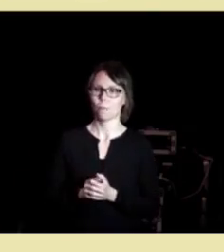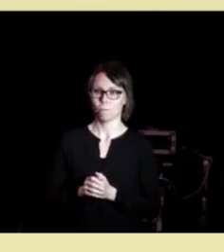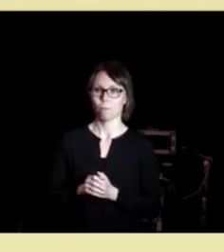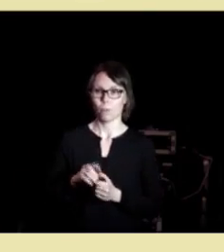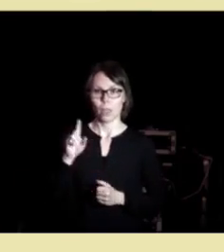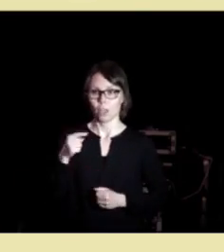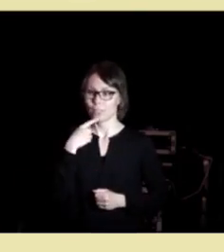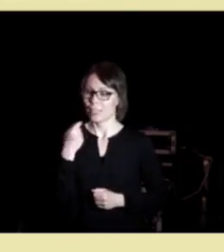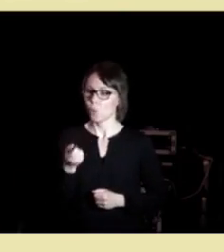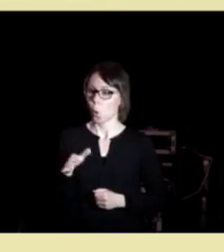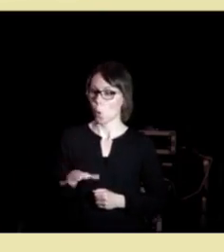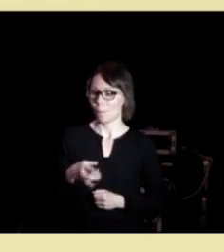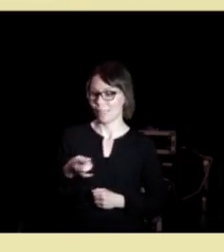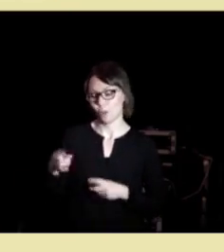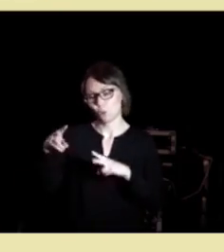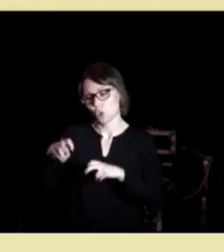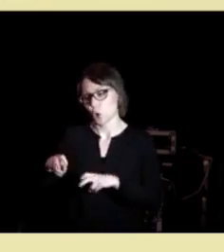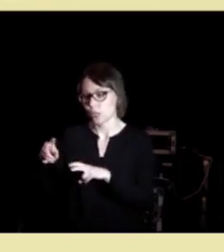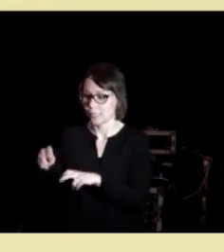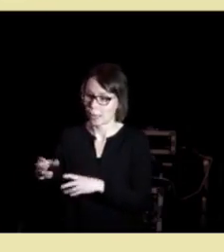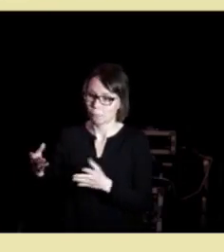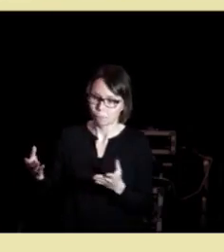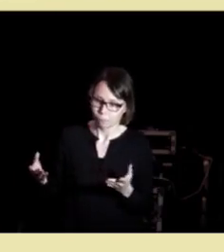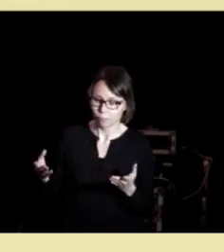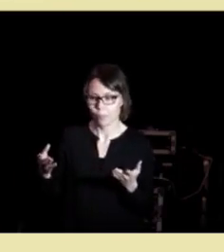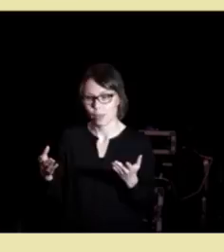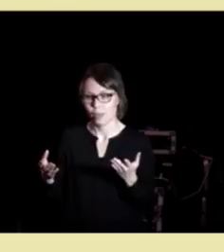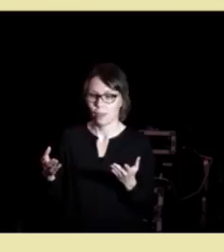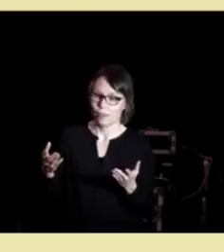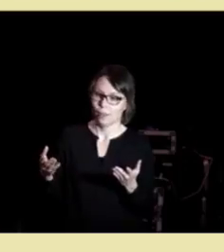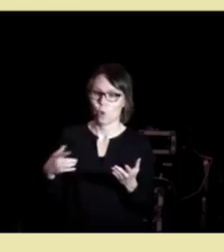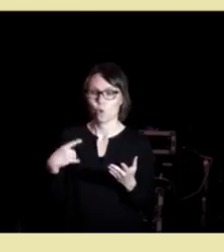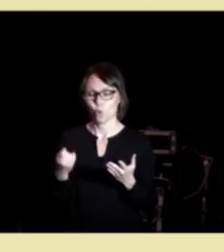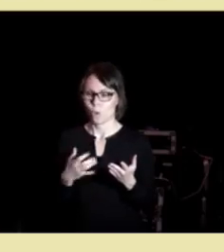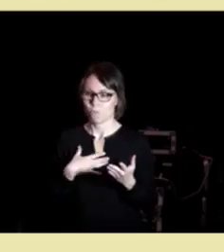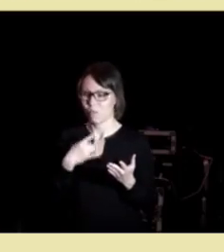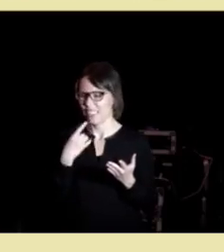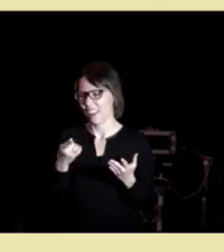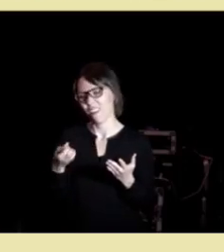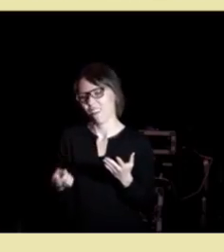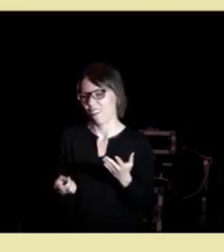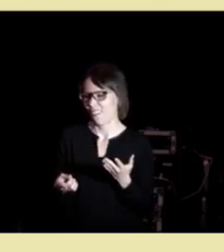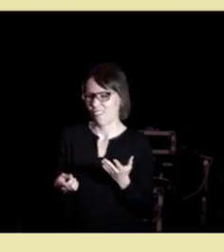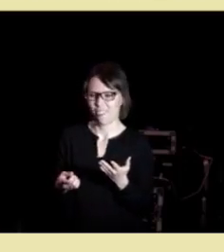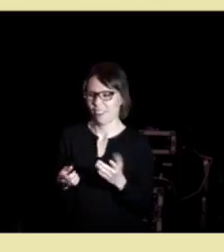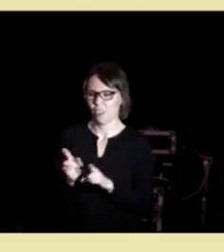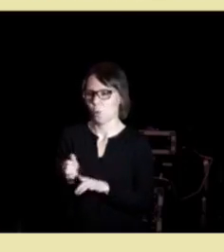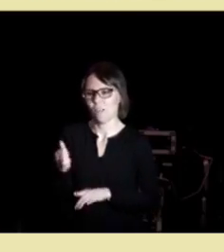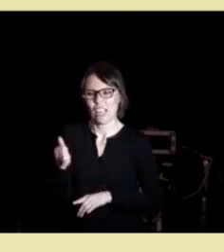litt om disse undersøkelsene. Altså noen vil si at de ikke har så mye for seg.